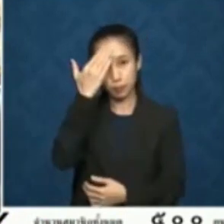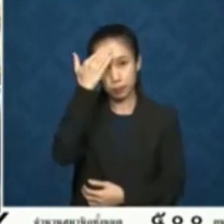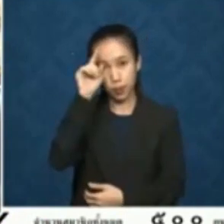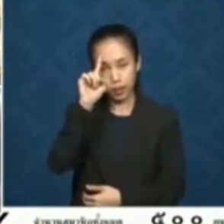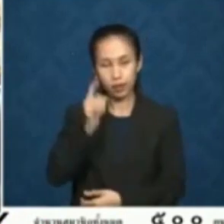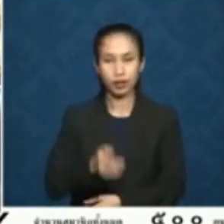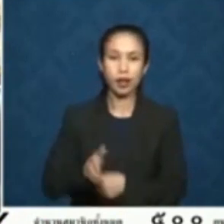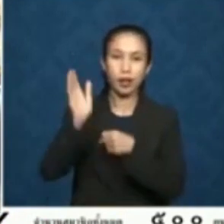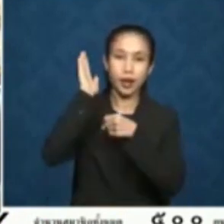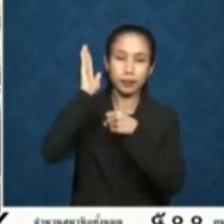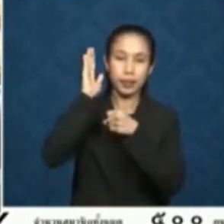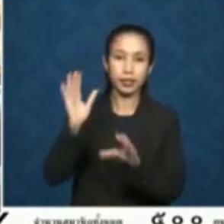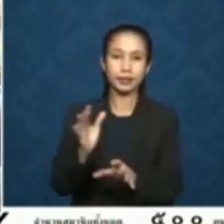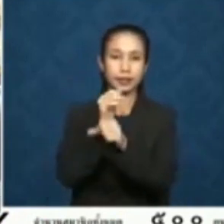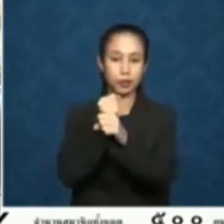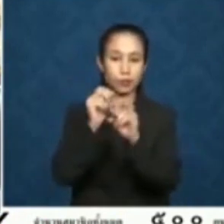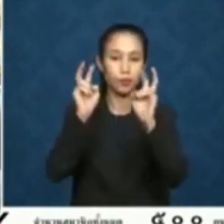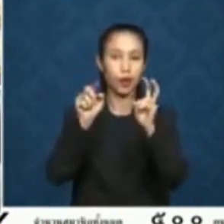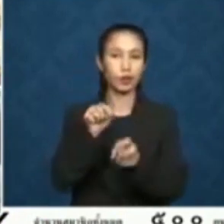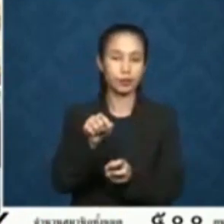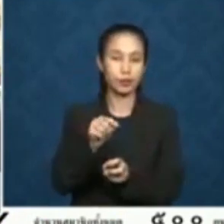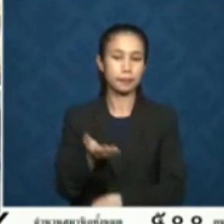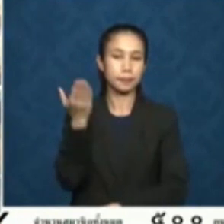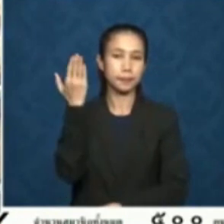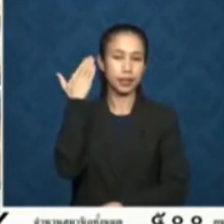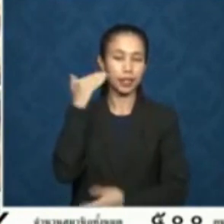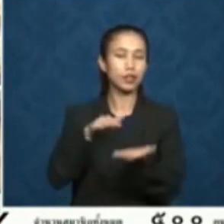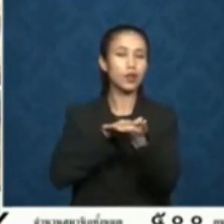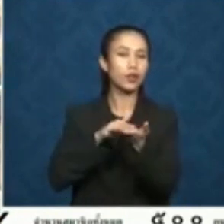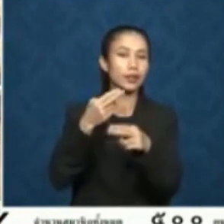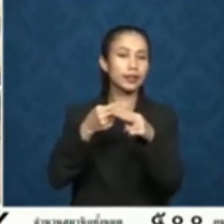เรารอนะครับเพื่อที่จะได้อภิปรายสรุปในประเด็น